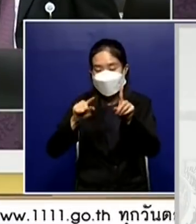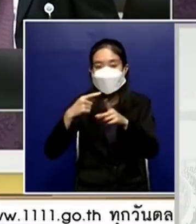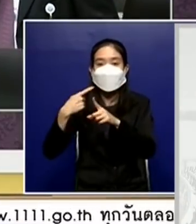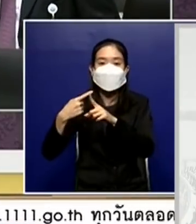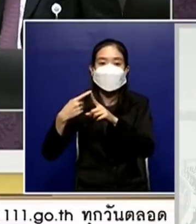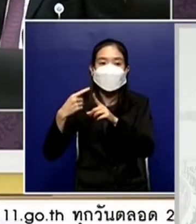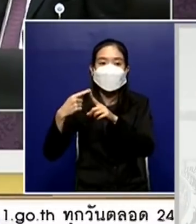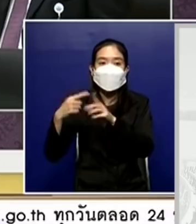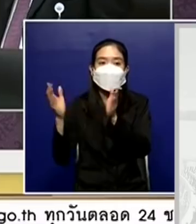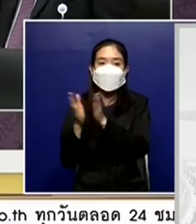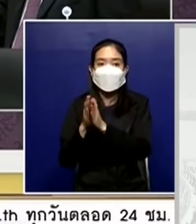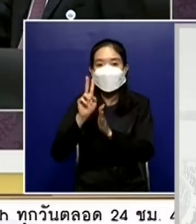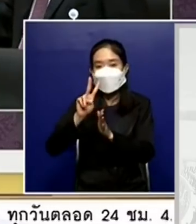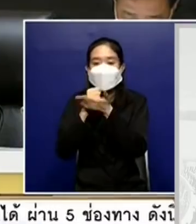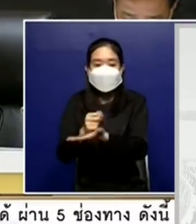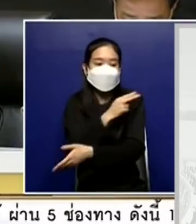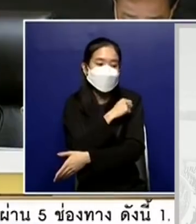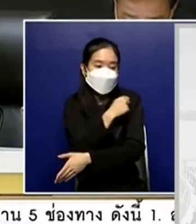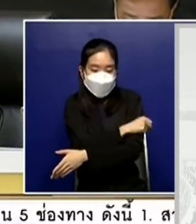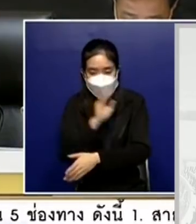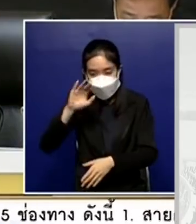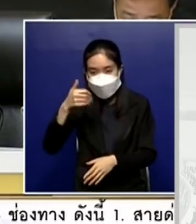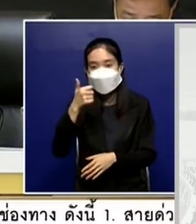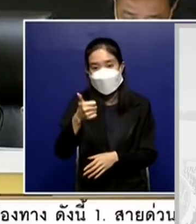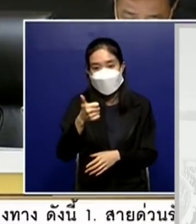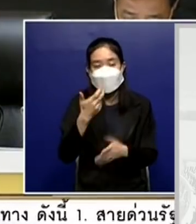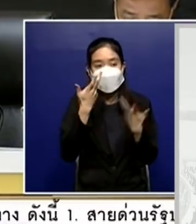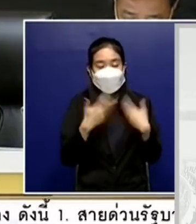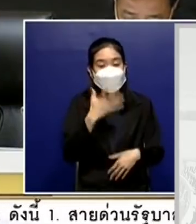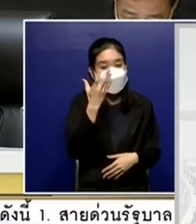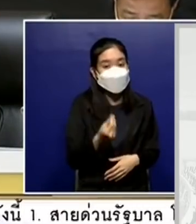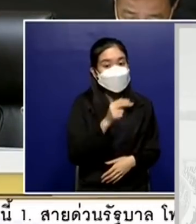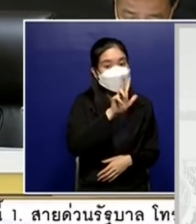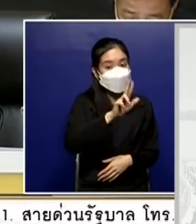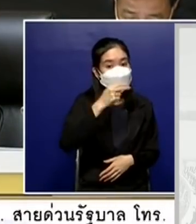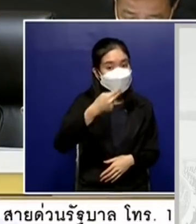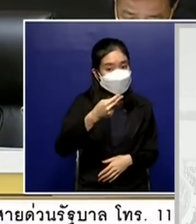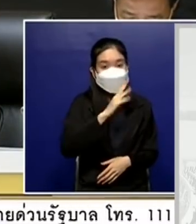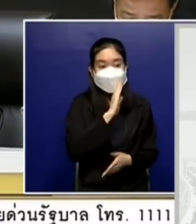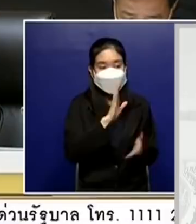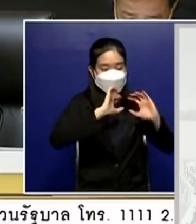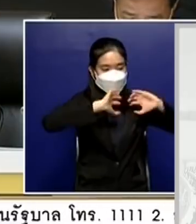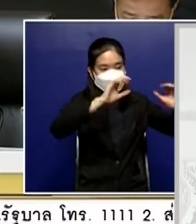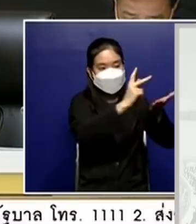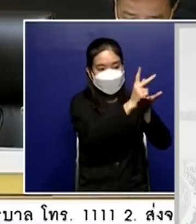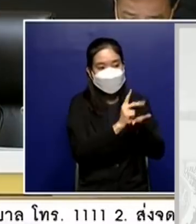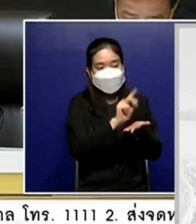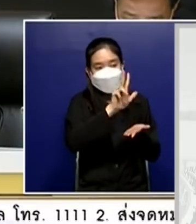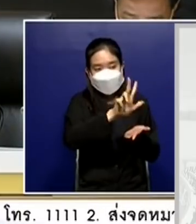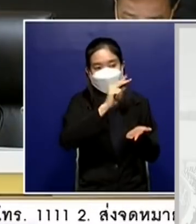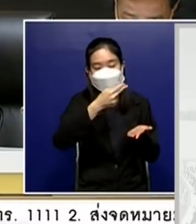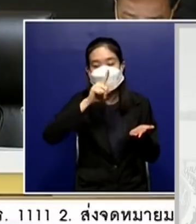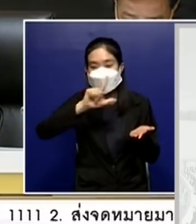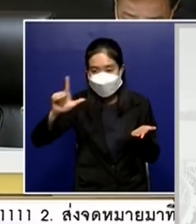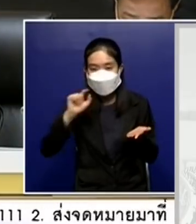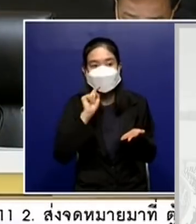ายค้านก็เสนอบอกว่าจริงๆควรจะต้องปรับลดนะครับเพื่อที่จะเอาไปบริหารจัดการสถานการณ์โควิดและถ้าเกิดว่าวันข้างหน้าอย่างที่รัฐบาล